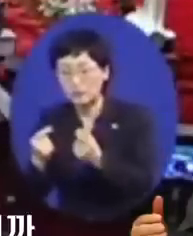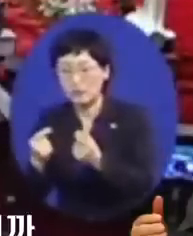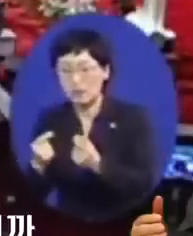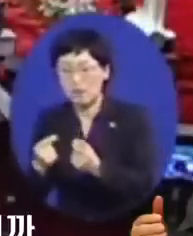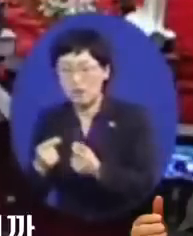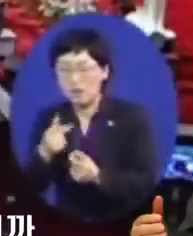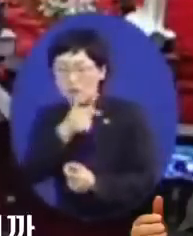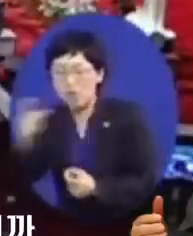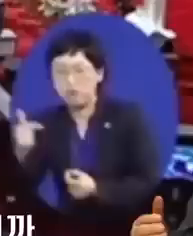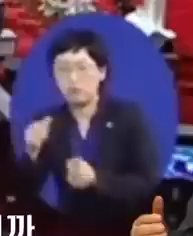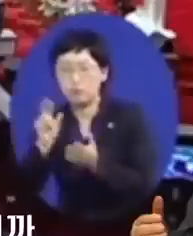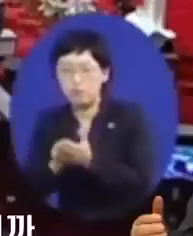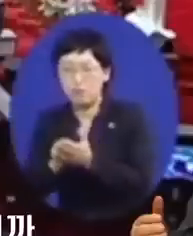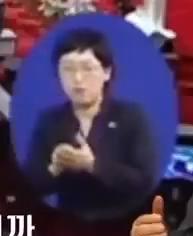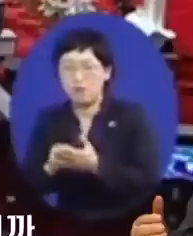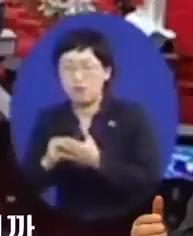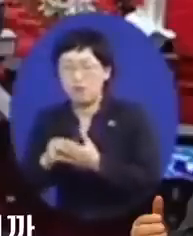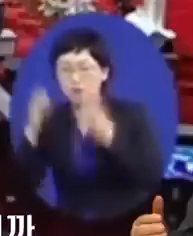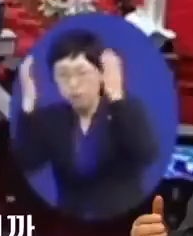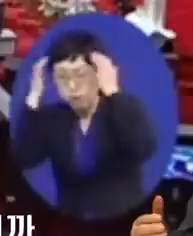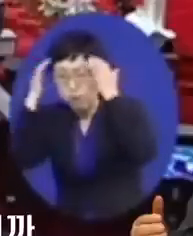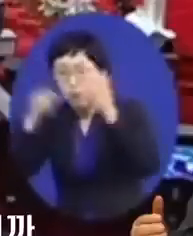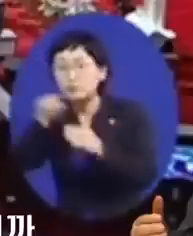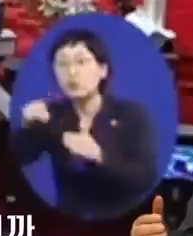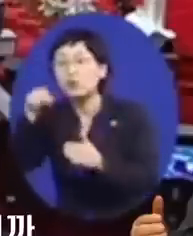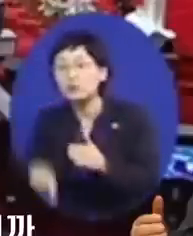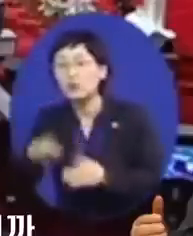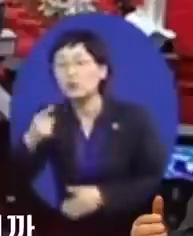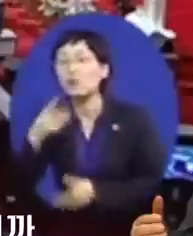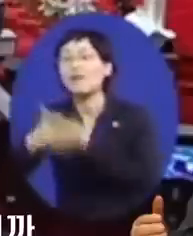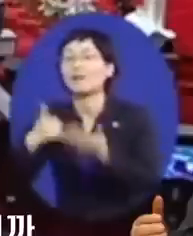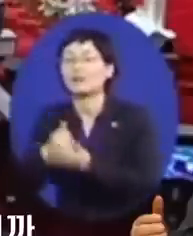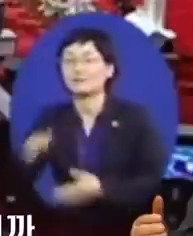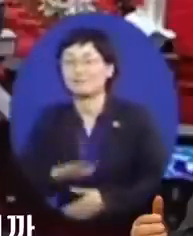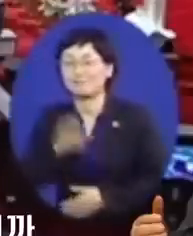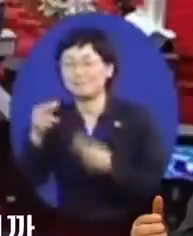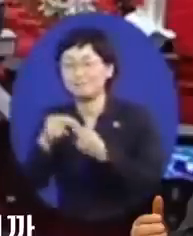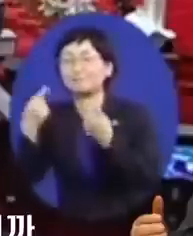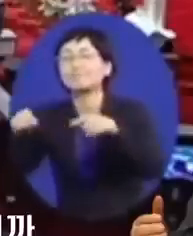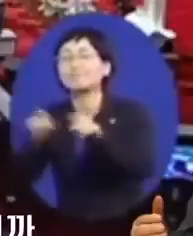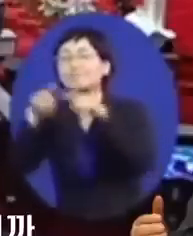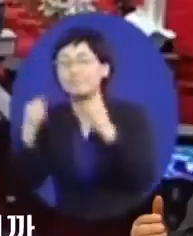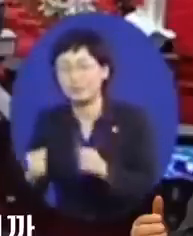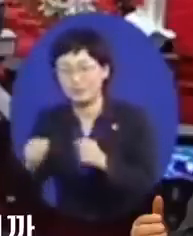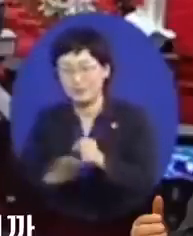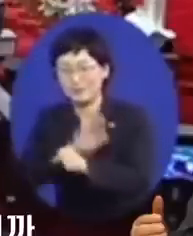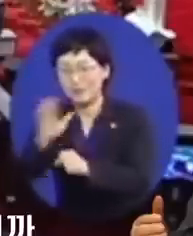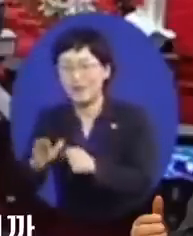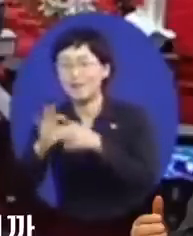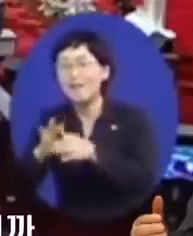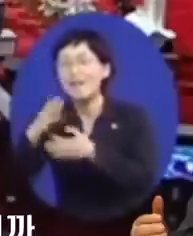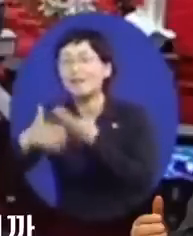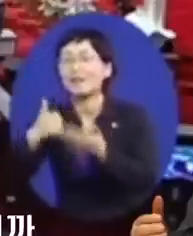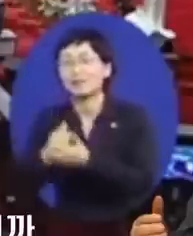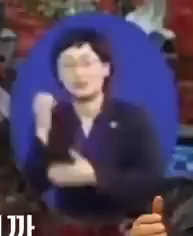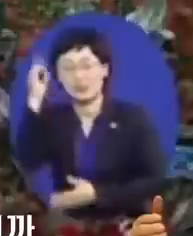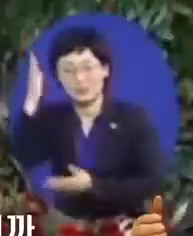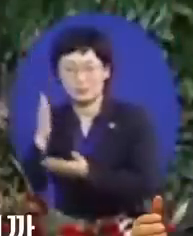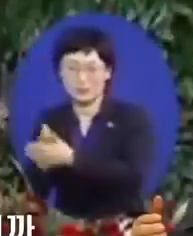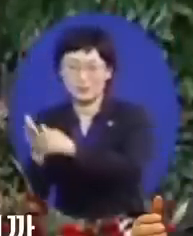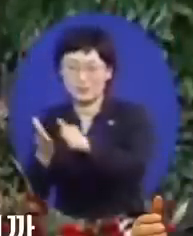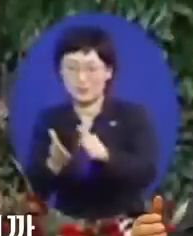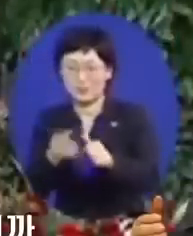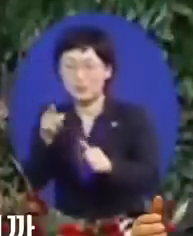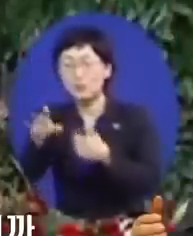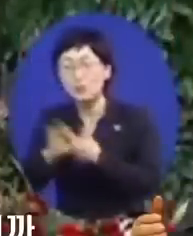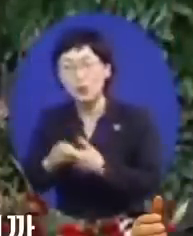삶의 그 어떤 고통 속에서도 하나님은 우리와 같이 계시는 사랑의 하나님이라는 것을 잊지 말아야 되는 것입니다. 그러면 우리는 또